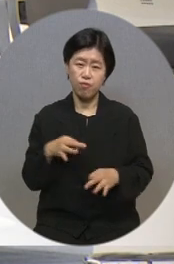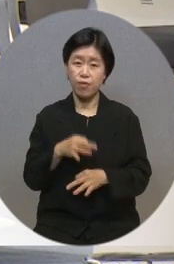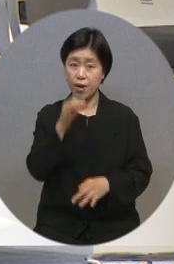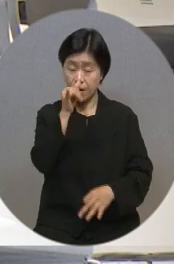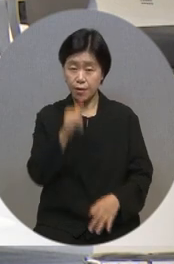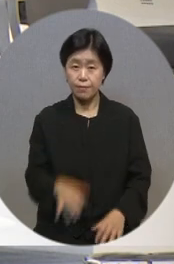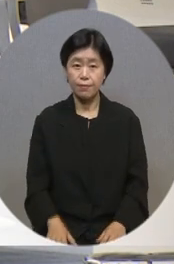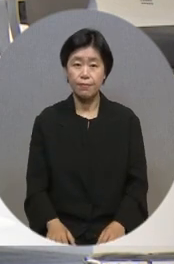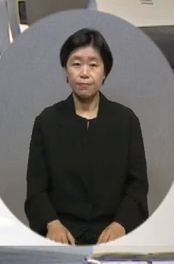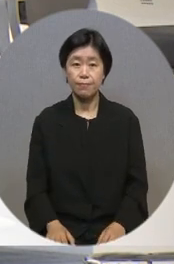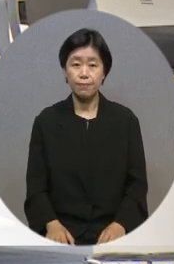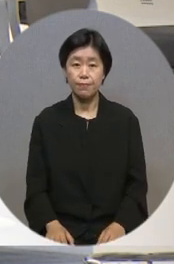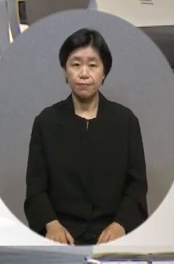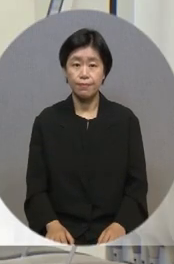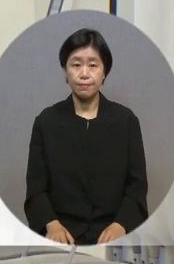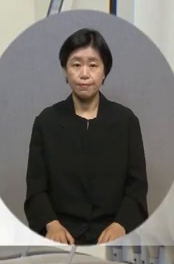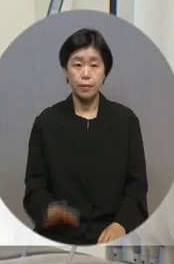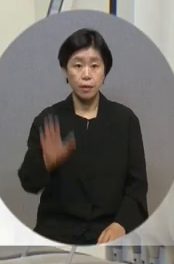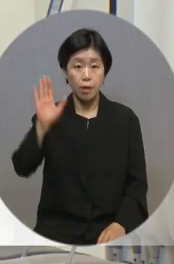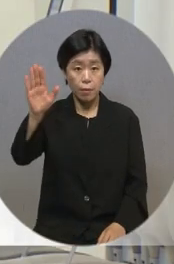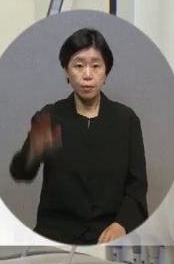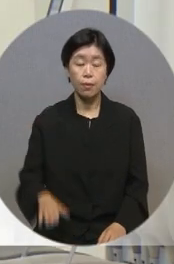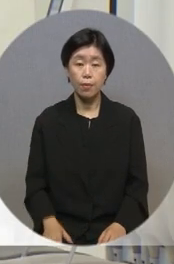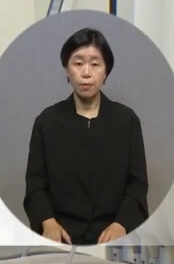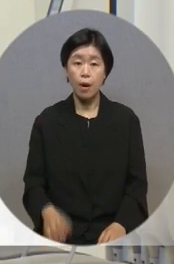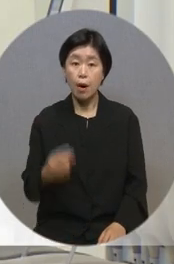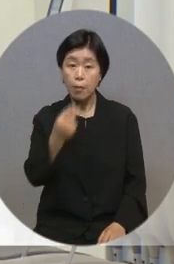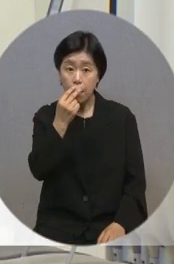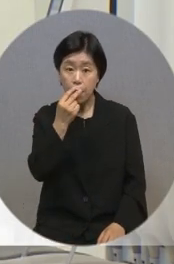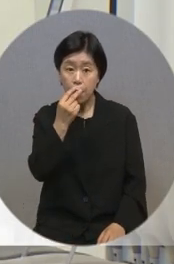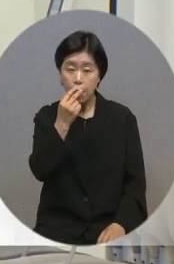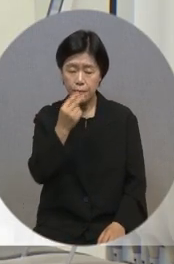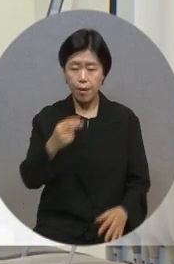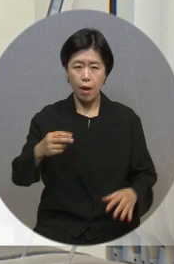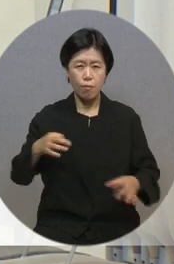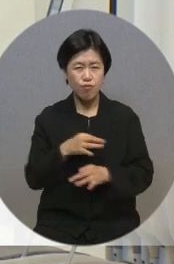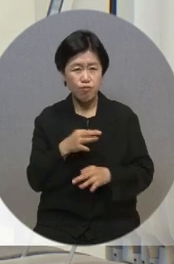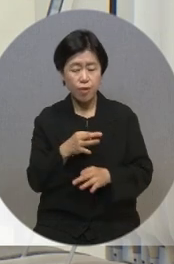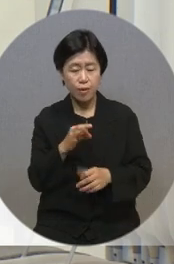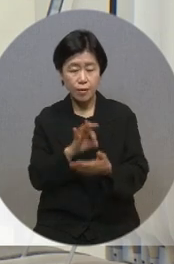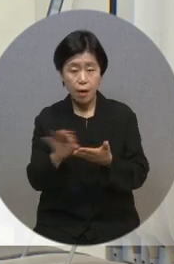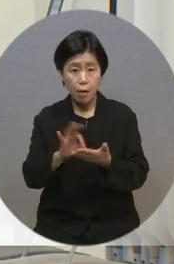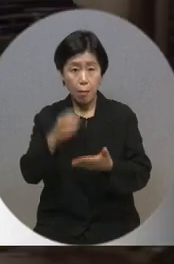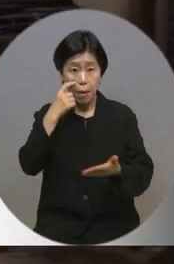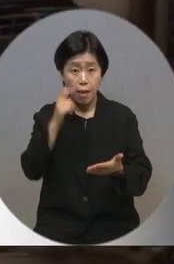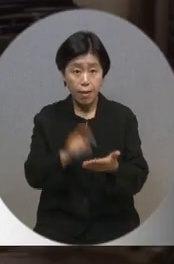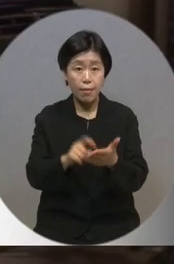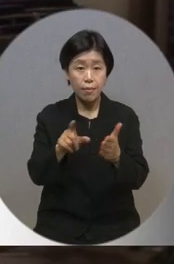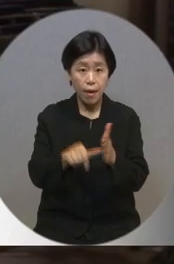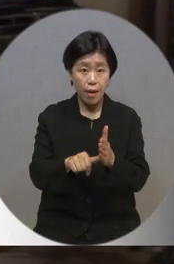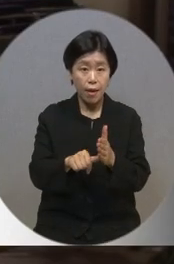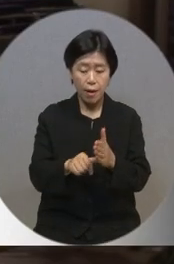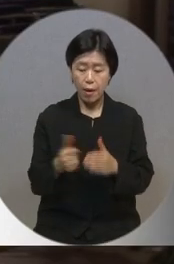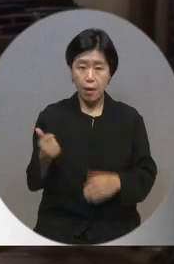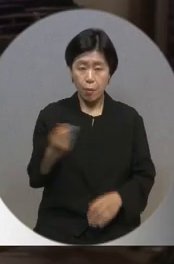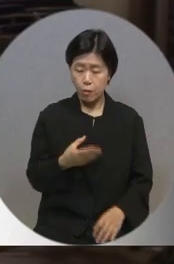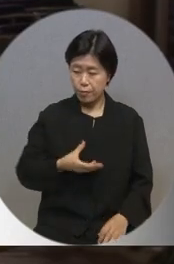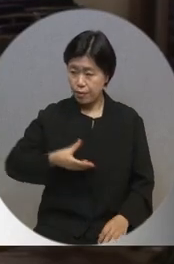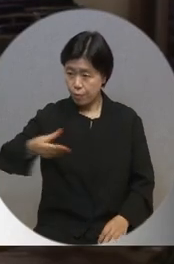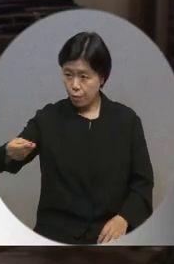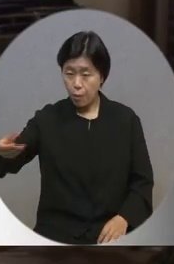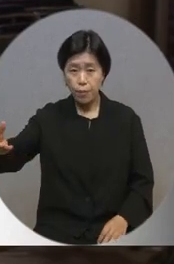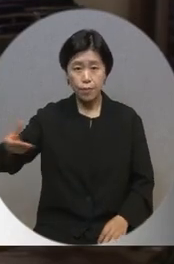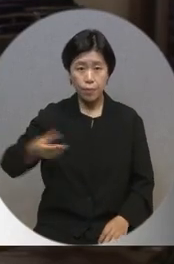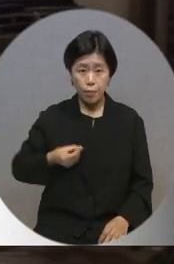발생하고 있습니다. 앞으로 건강보험 자격을 부정하게 사용할 경우 대여해준 사람과 대여받은 사람